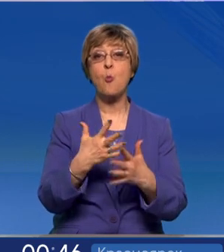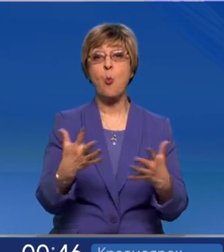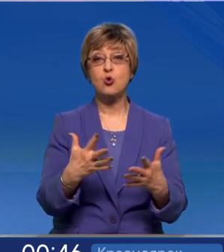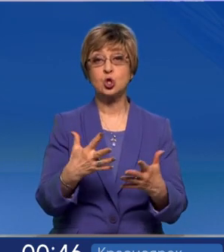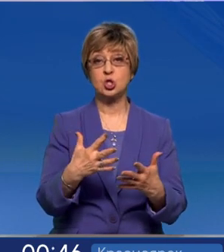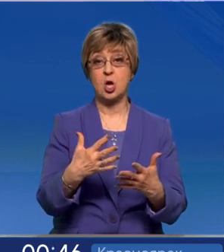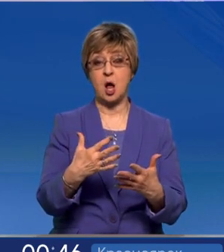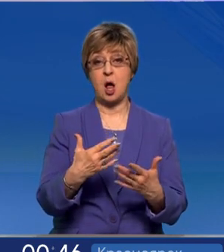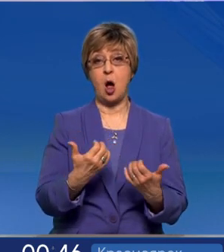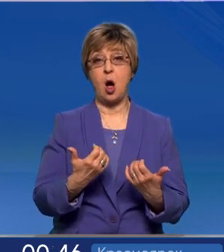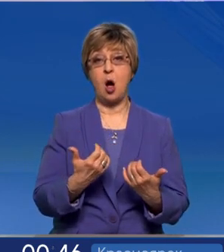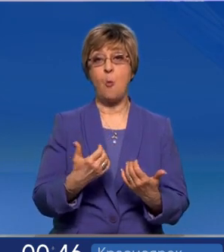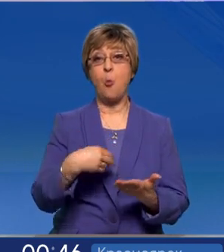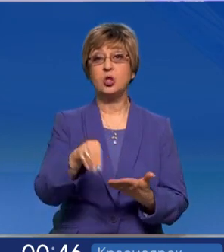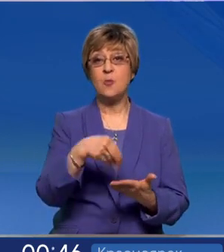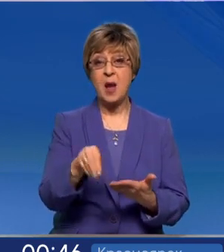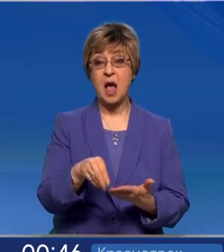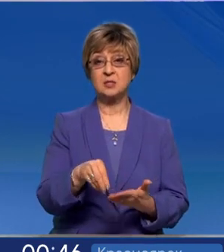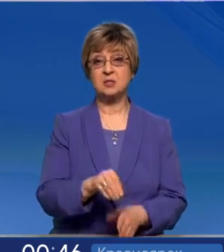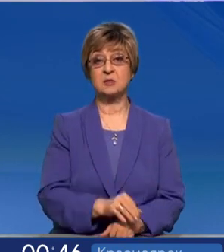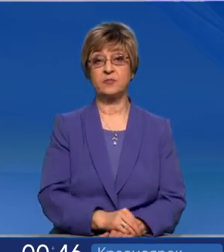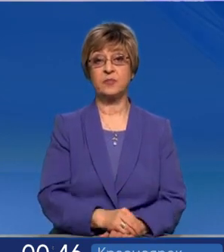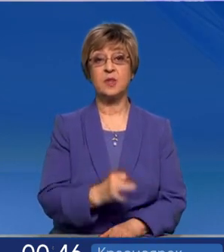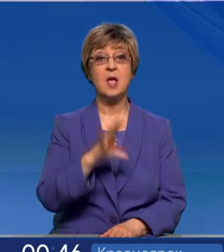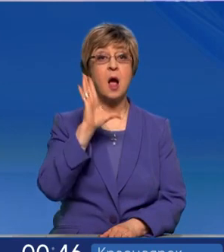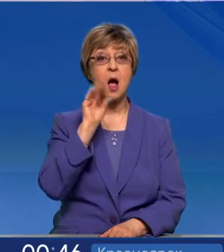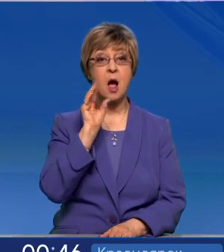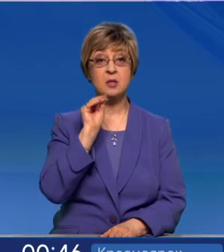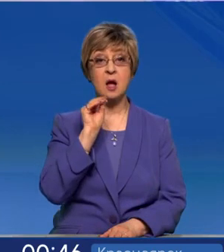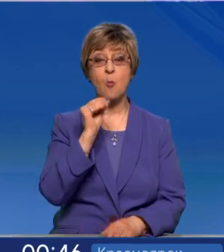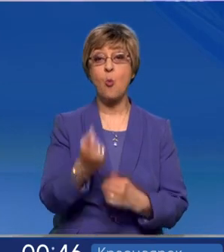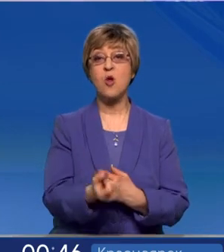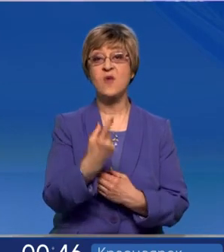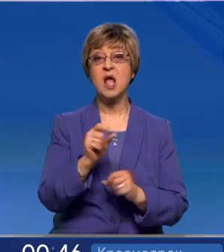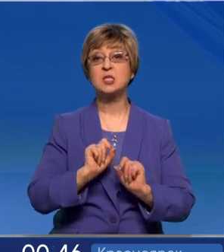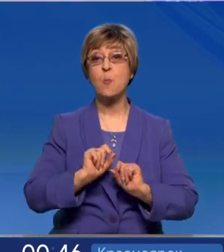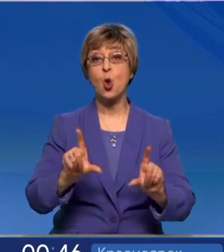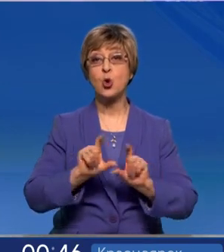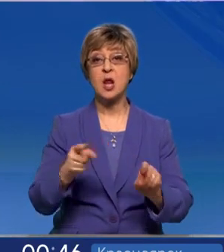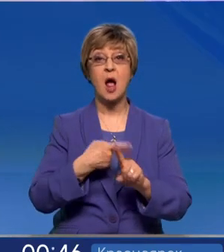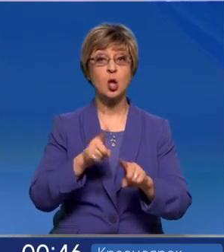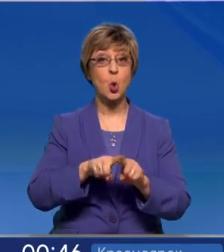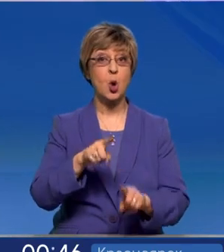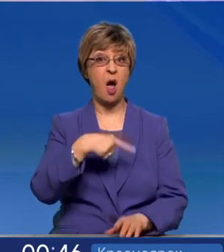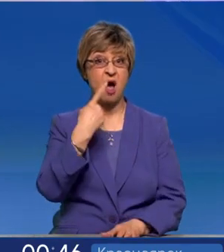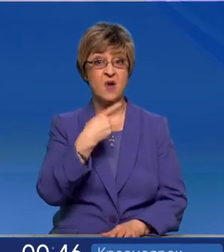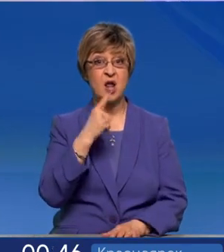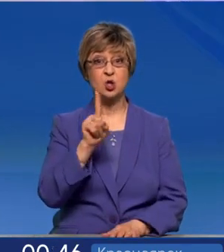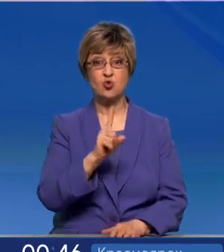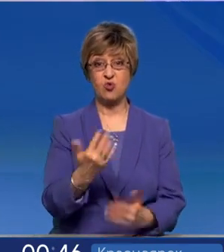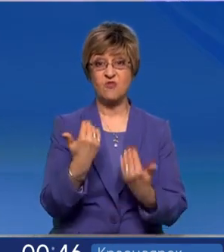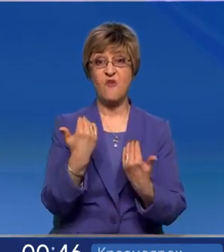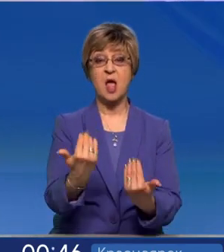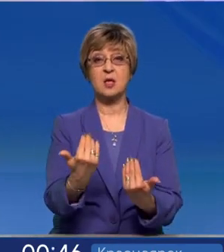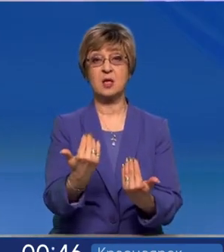это материальное, нужно к этому стремиться, и когда появляются блогеры, которые говорят, что твои